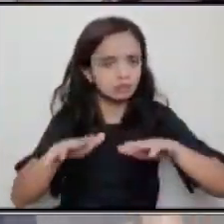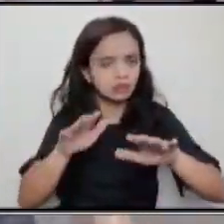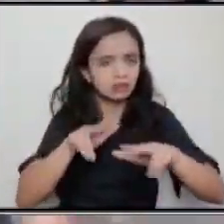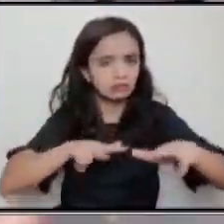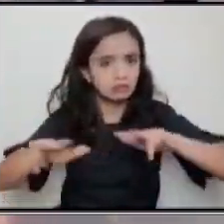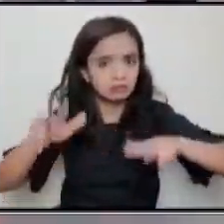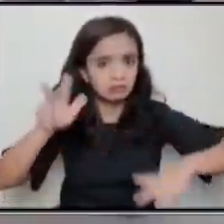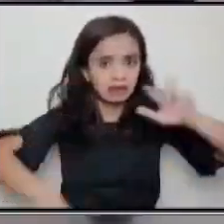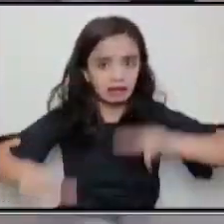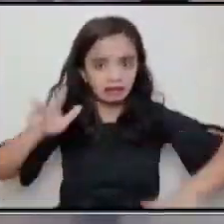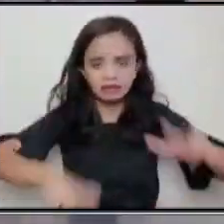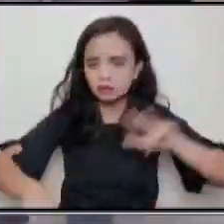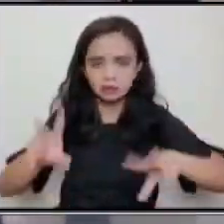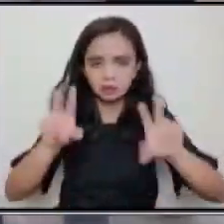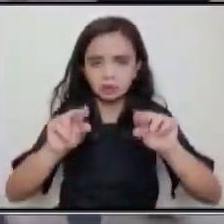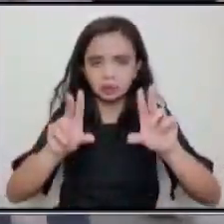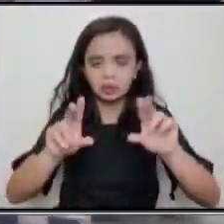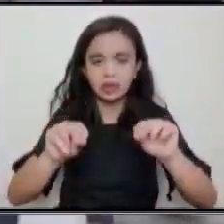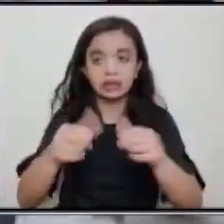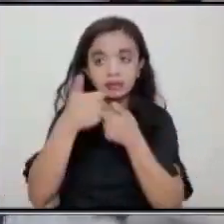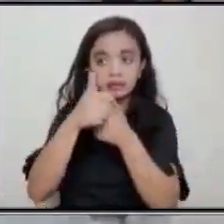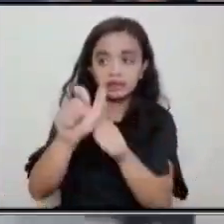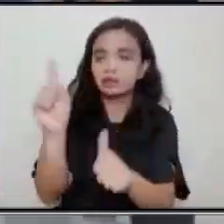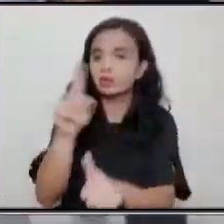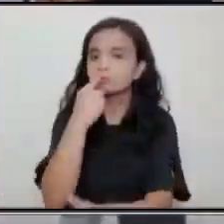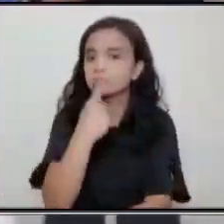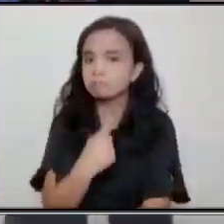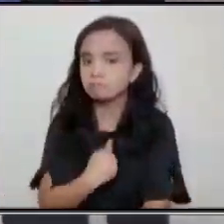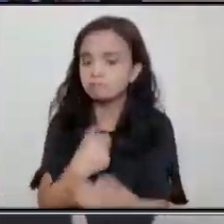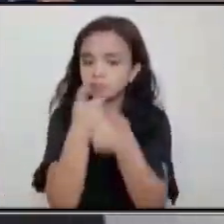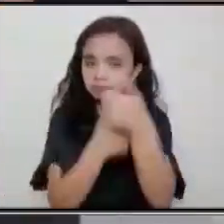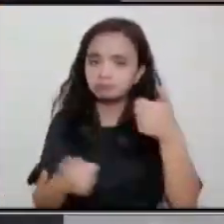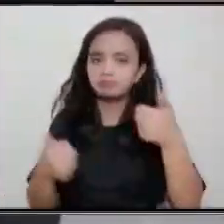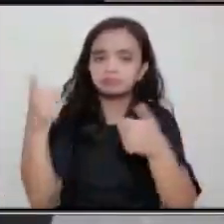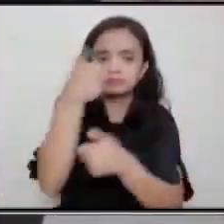mga otoridad. Patrick De Jesus para sa Pambansang TV sa Bagong Pilipinas.